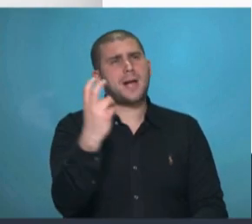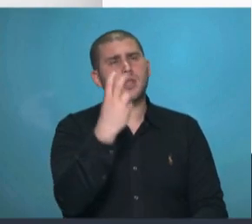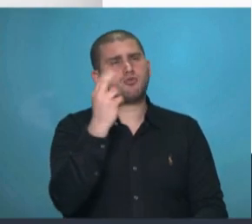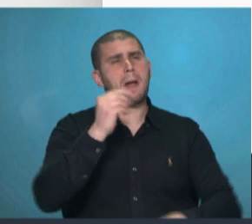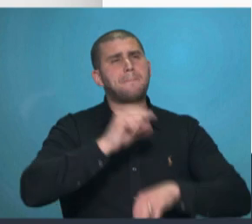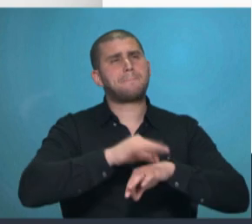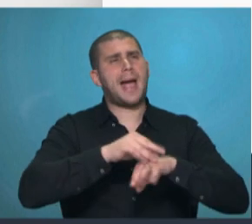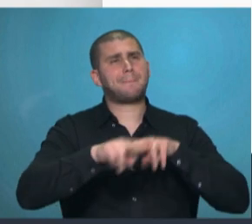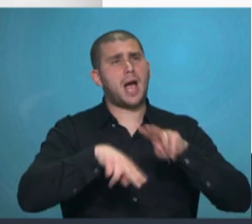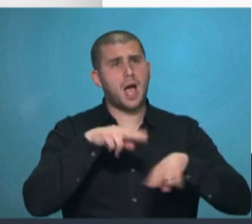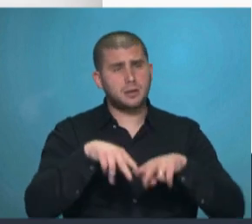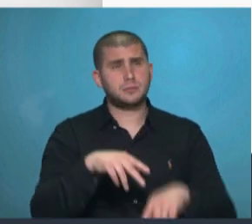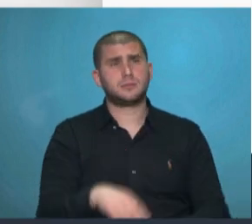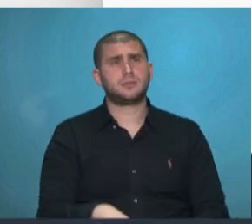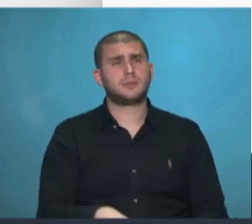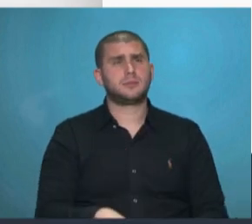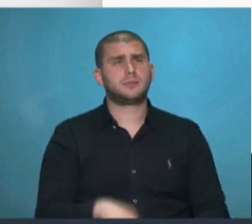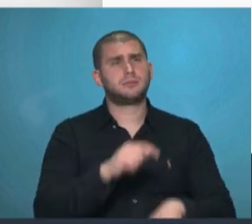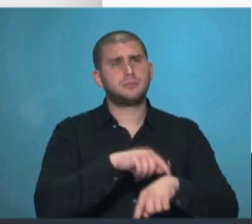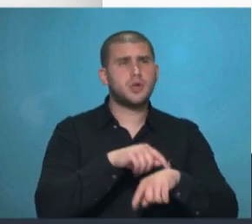של המרפאה בשעות